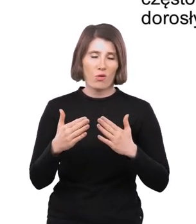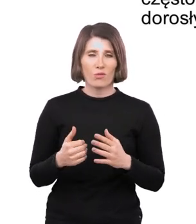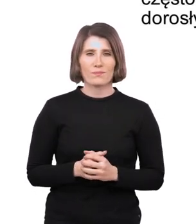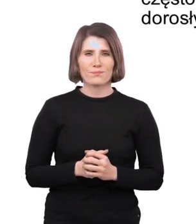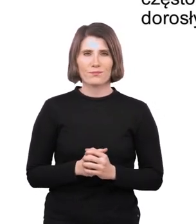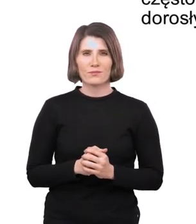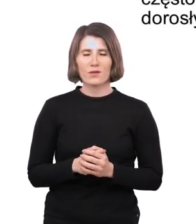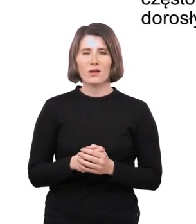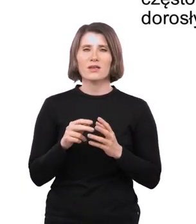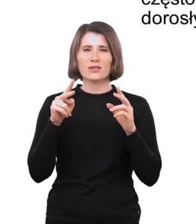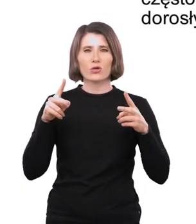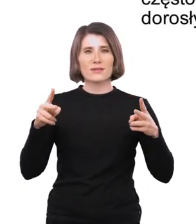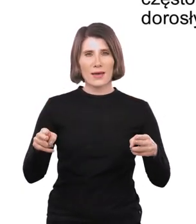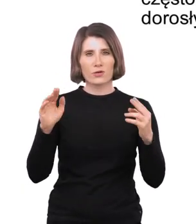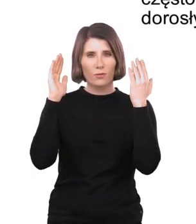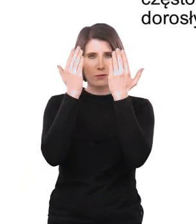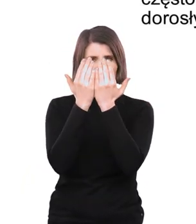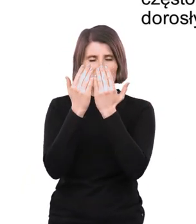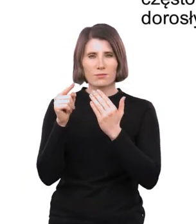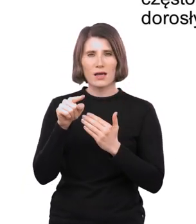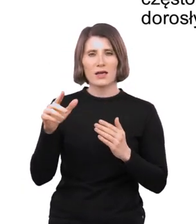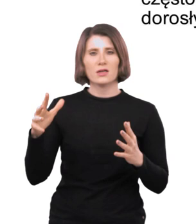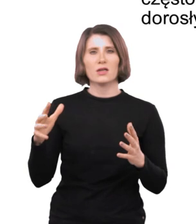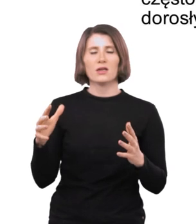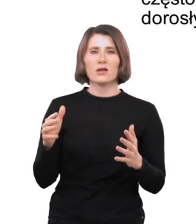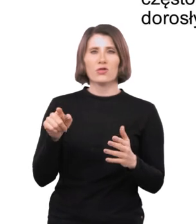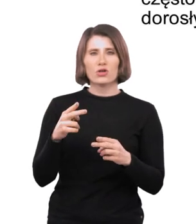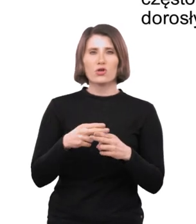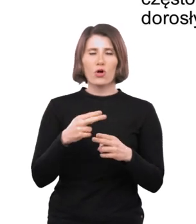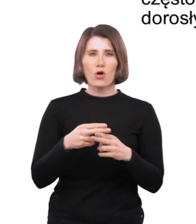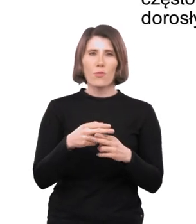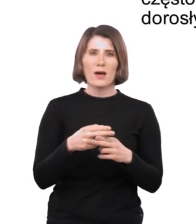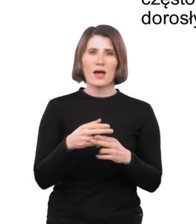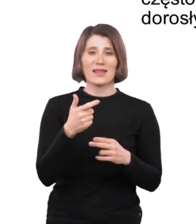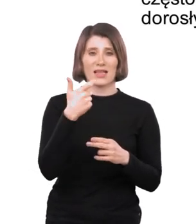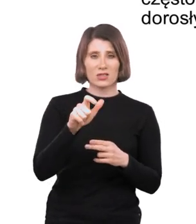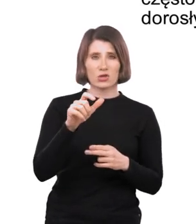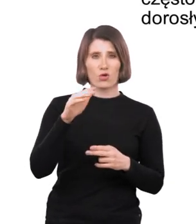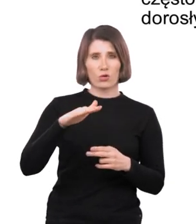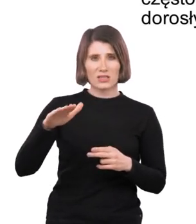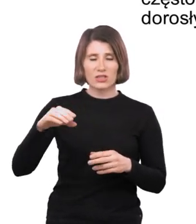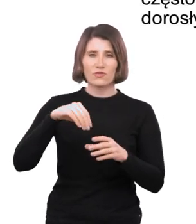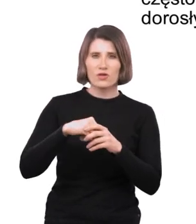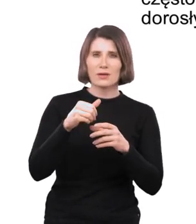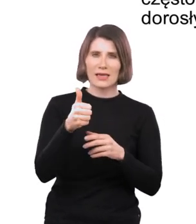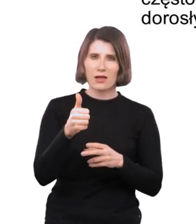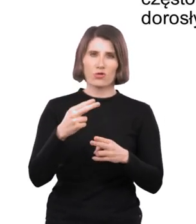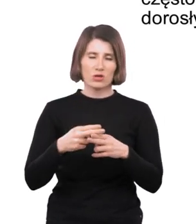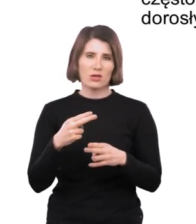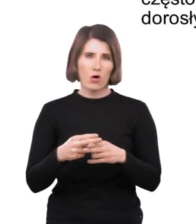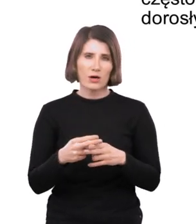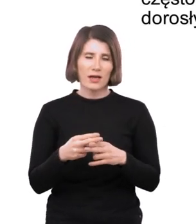Spektrum autyzmu diagnozowane jest u jednego na sto dzieci. Najczęściej taką diagnozę wykonuje się